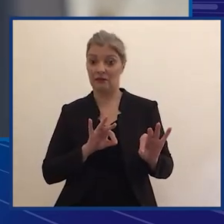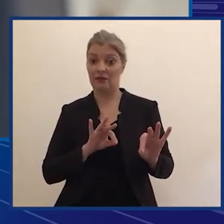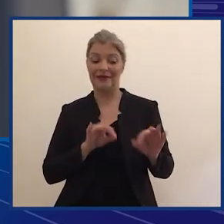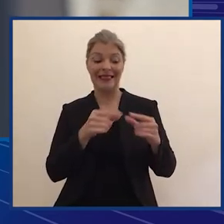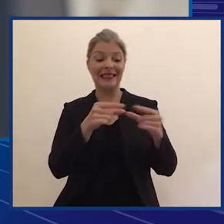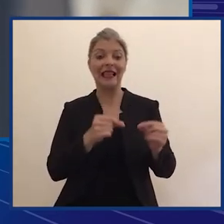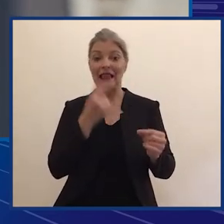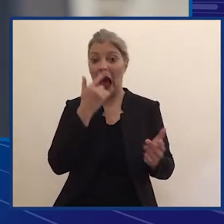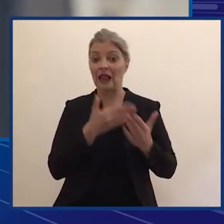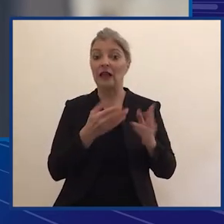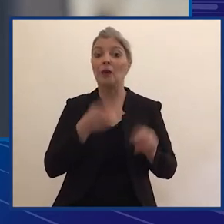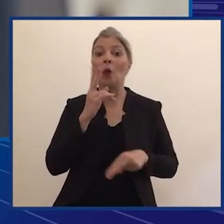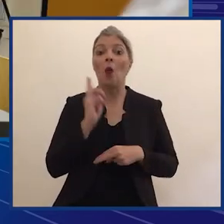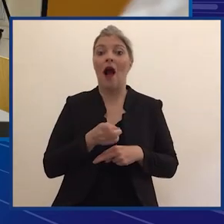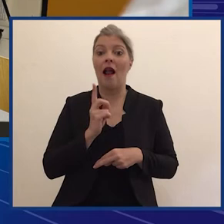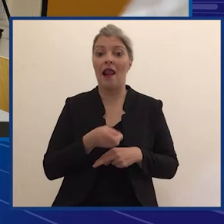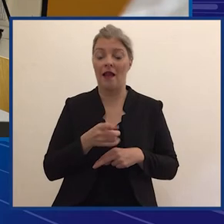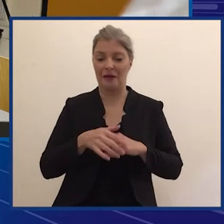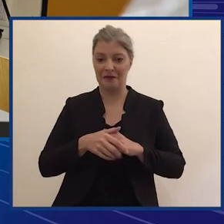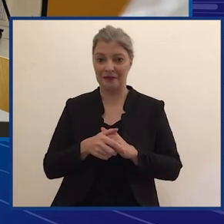in base all'applicazione che ci sono da fare.